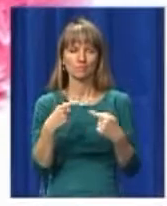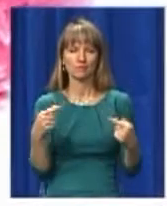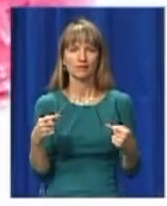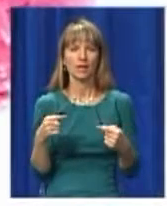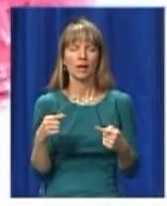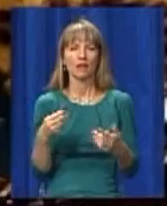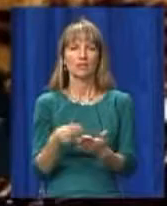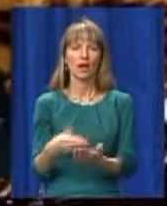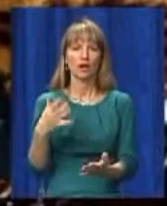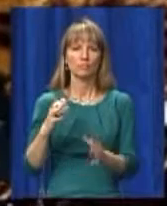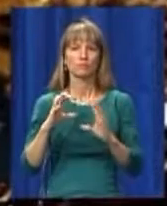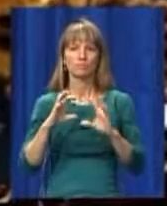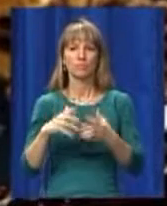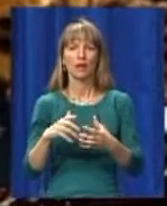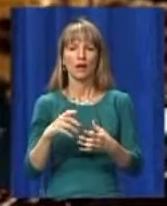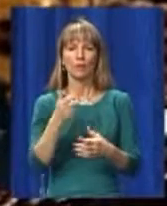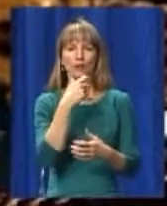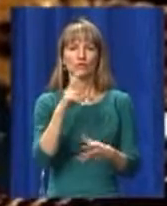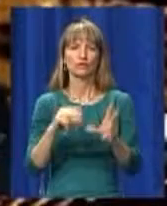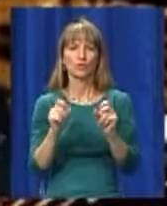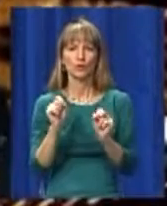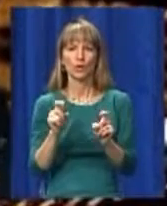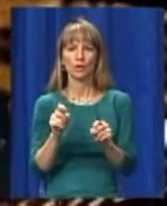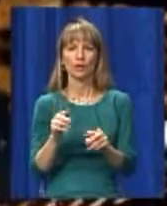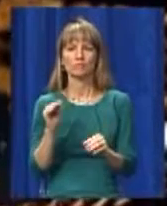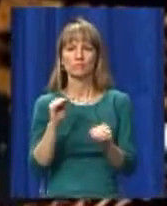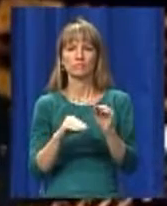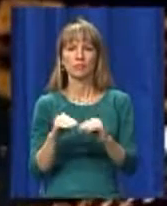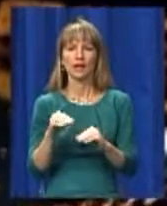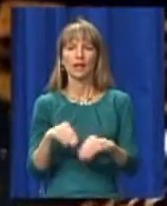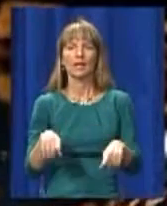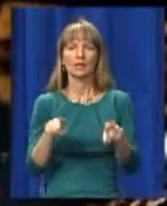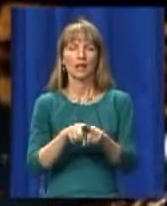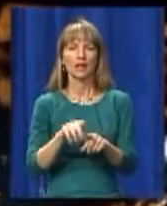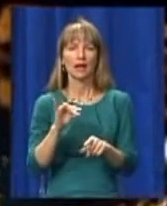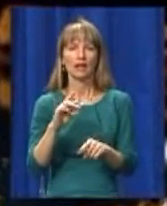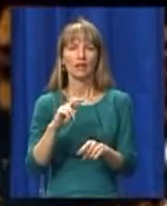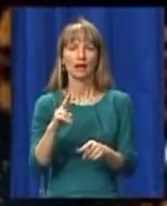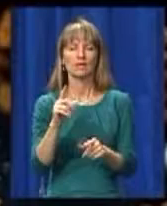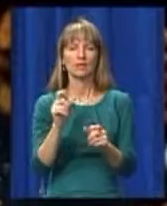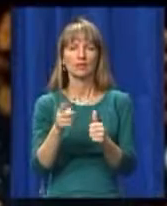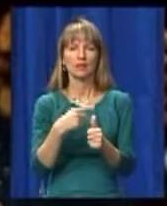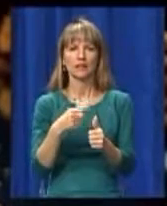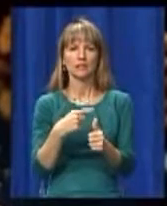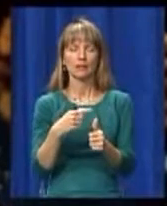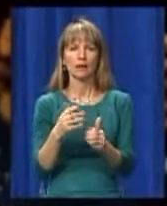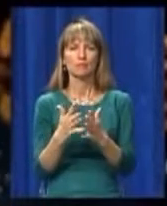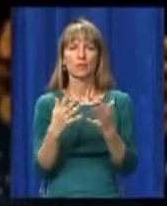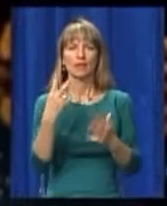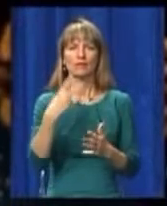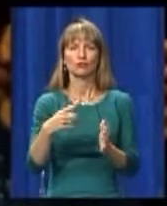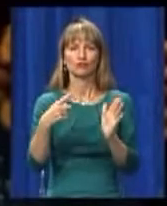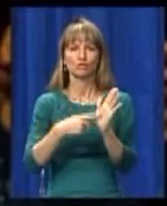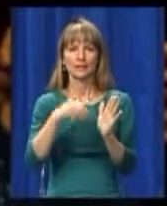світі морозивом вважається золоте. Ціна на таке задоволення майже таке ж, як і назва – близько 26 тисяч